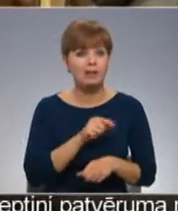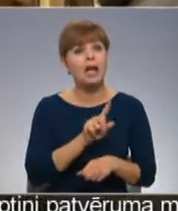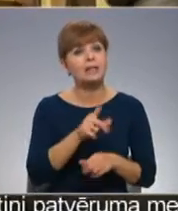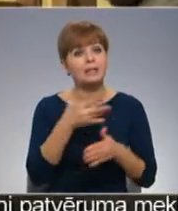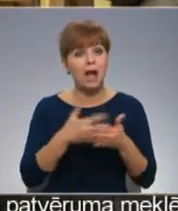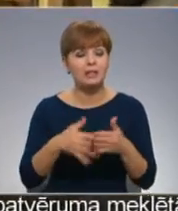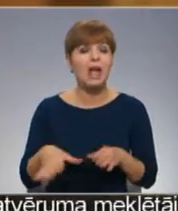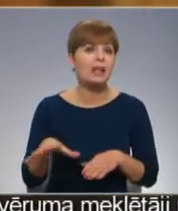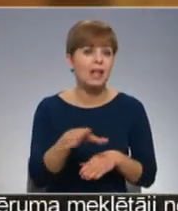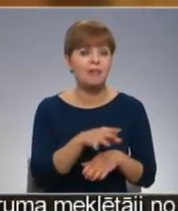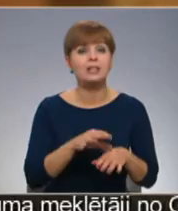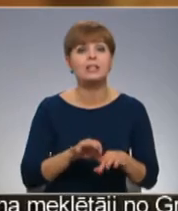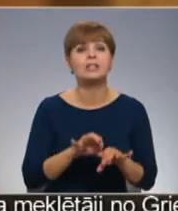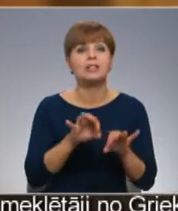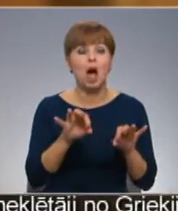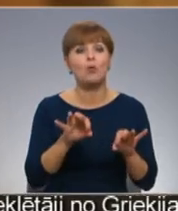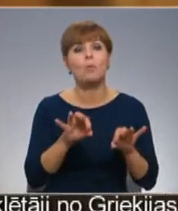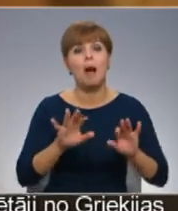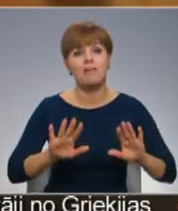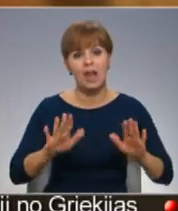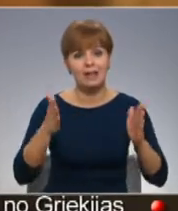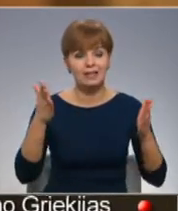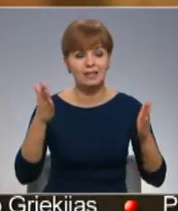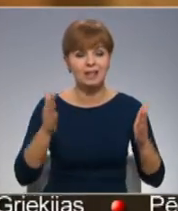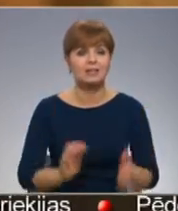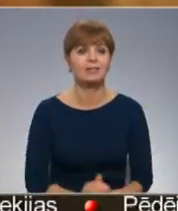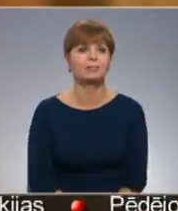arī ar to, ka nevis sākumā veiksies. Ieva Benefelda, Lants Peršavits, Grundas televīzija.